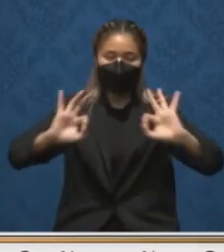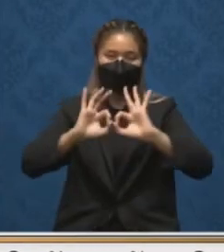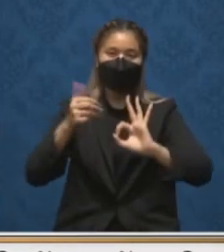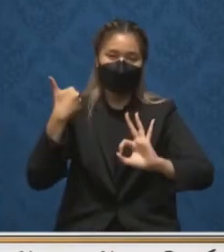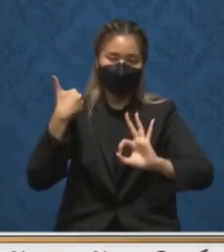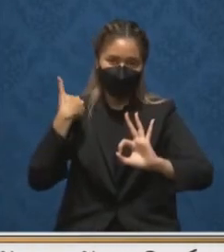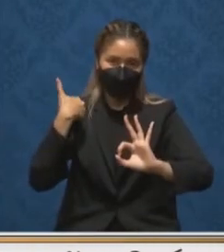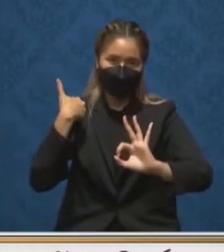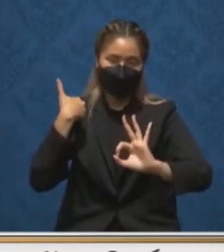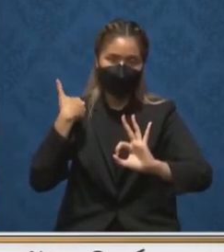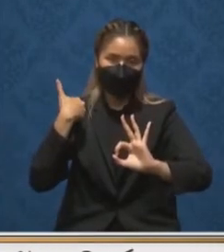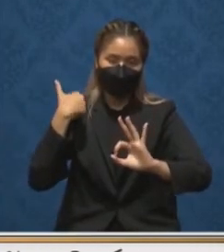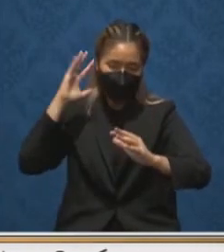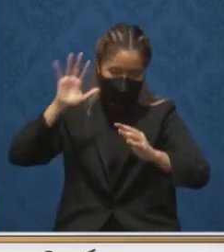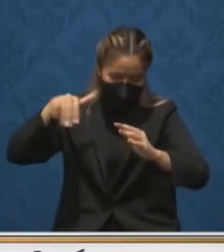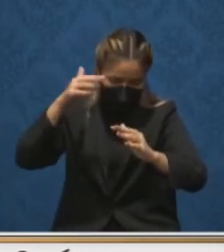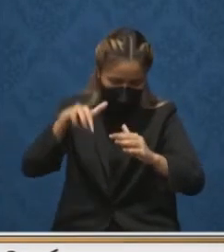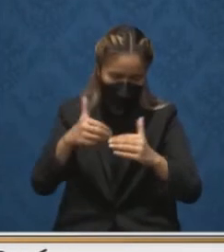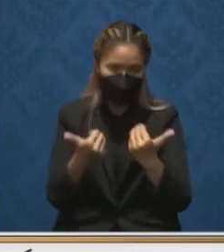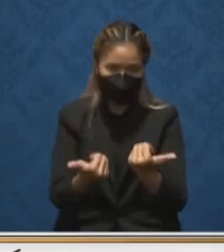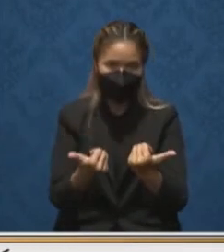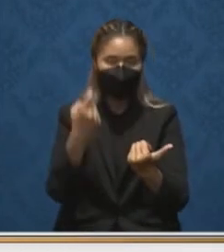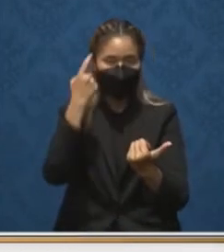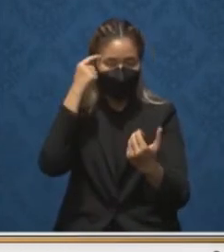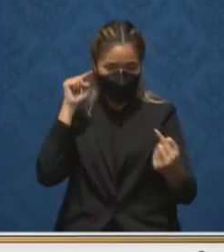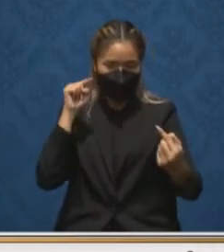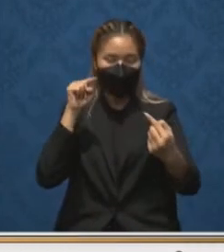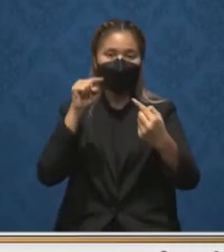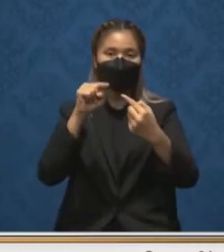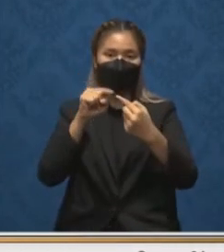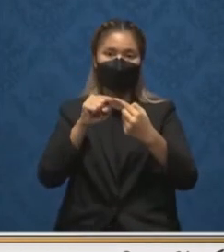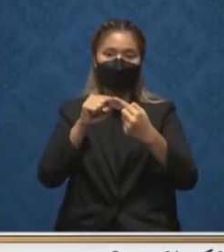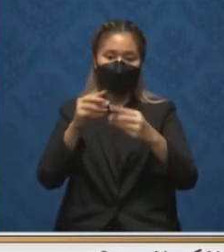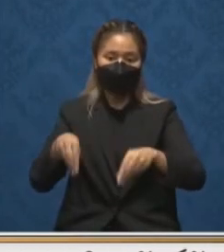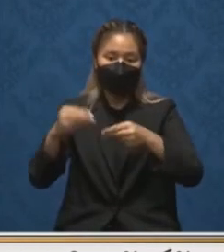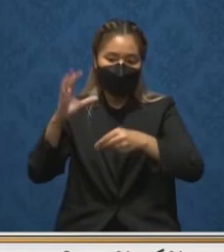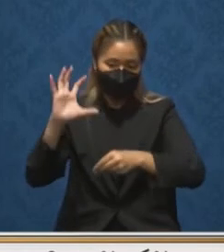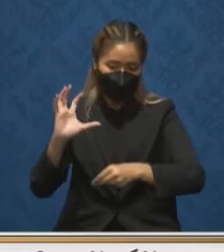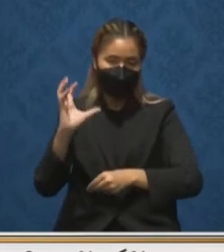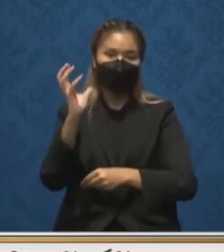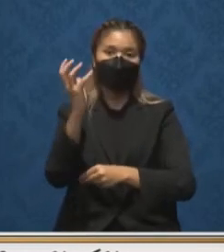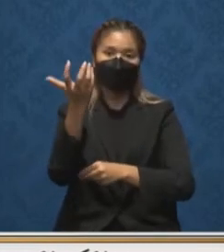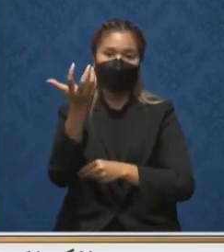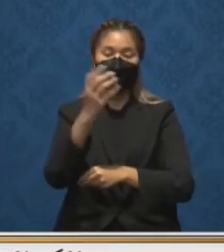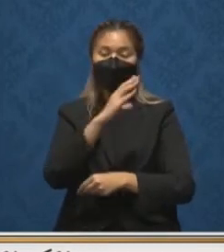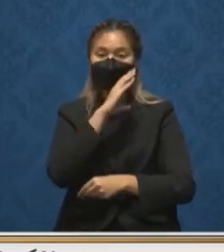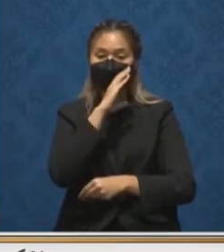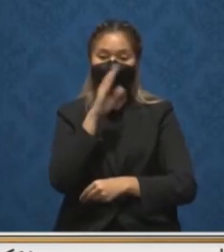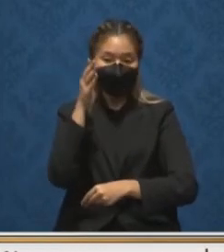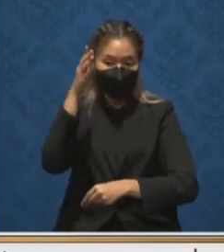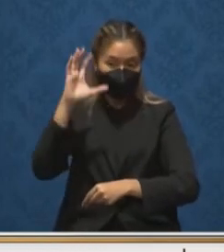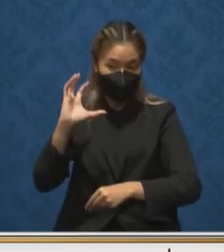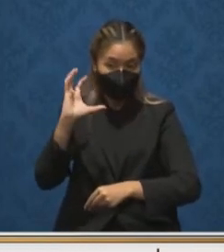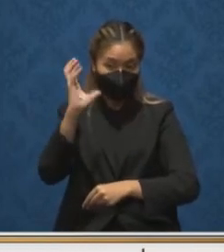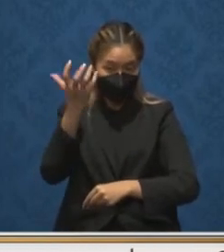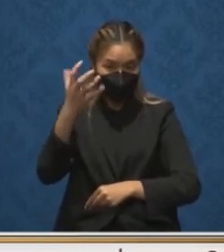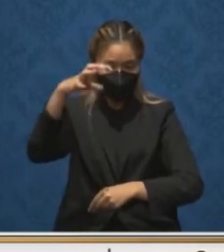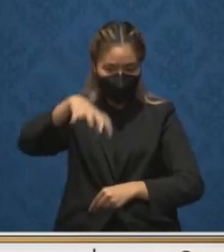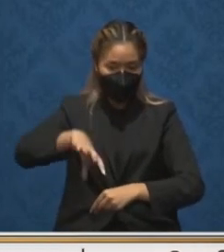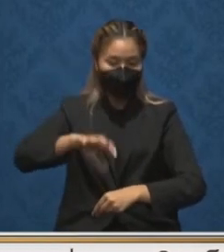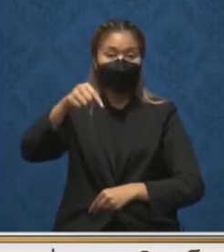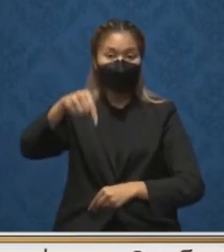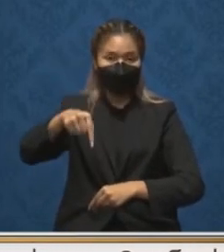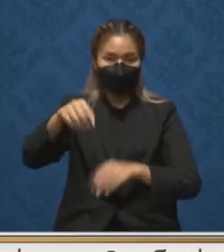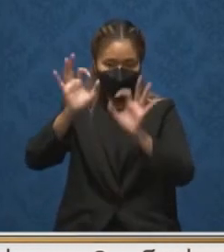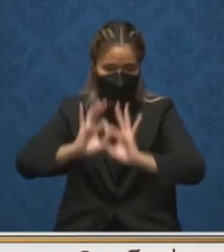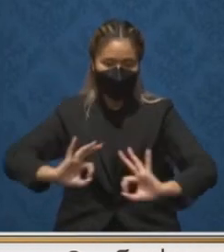นานในทางประวัติศาสตร์ซึ่งเหมาะสมที่จะเป็นมรดกโลกหากเป็นมรดกโลกแล้วก็จะเป็นเมืองที่มี